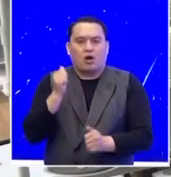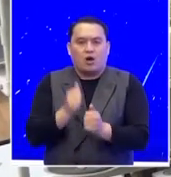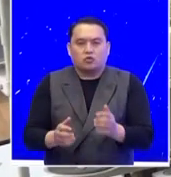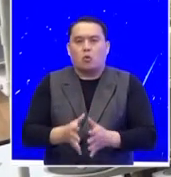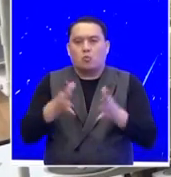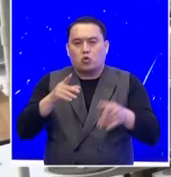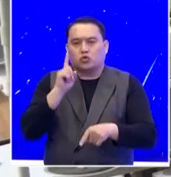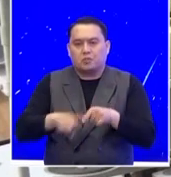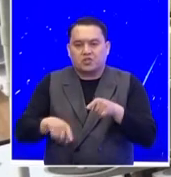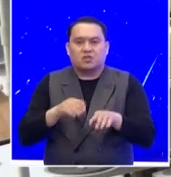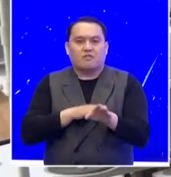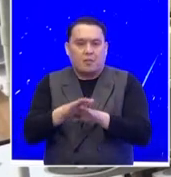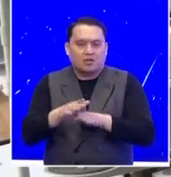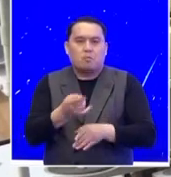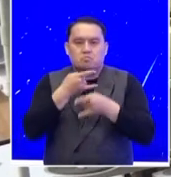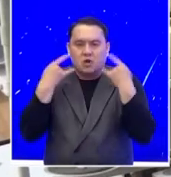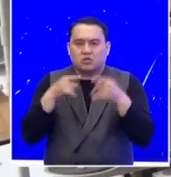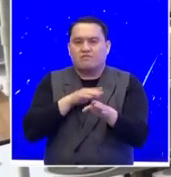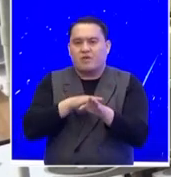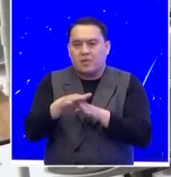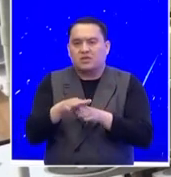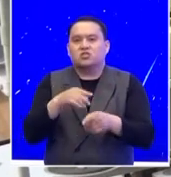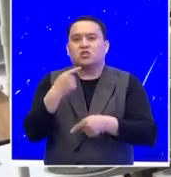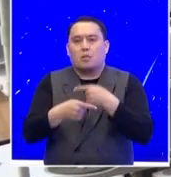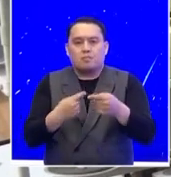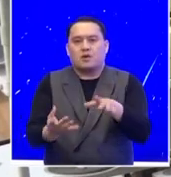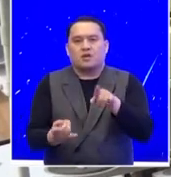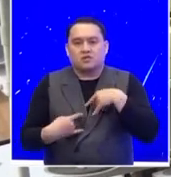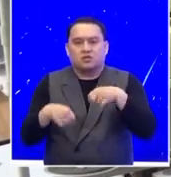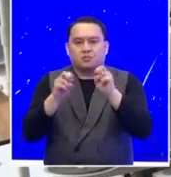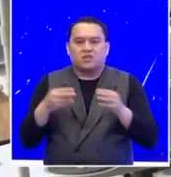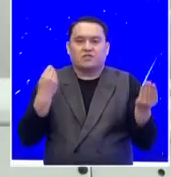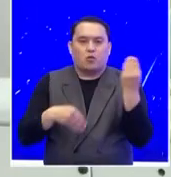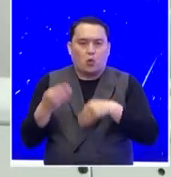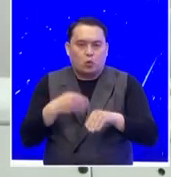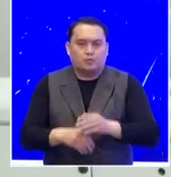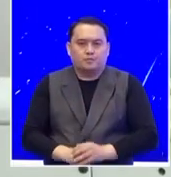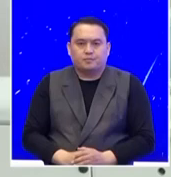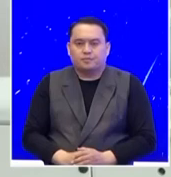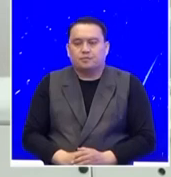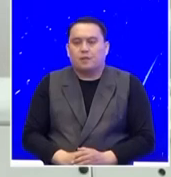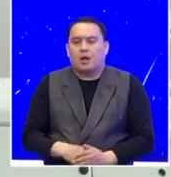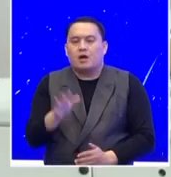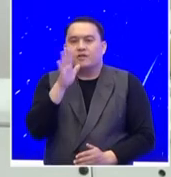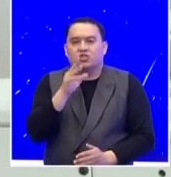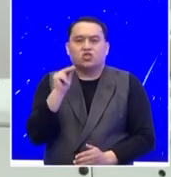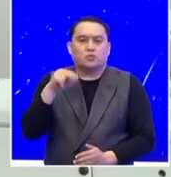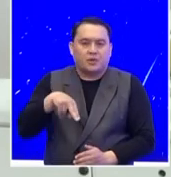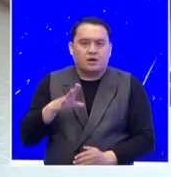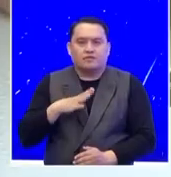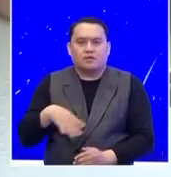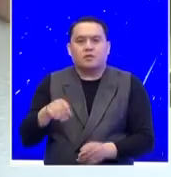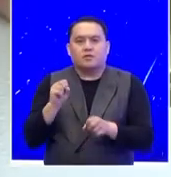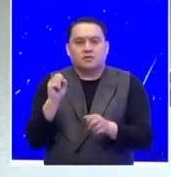все быстрее и быстрее. С масками заказ выполнили. Теперь принялись за спецформу. На период чрезвычайной ситуации в